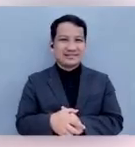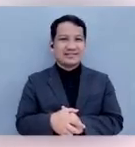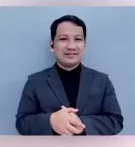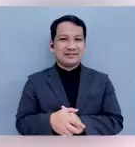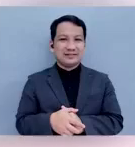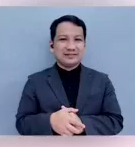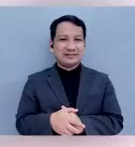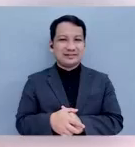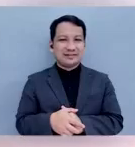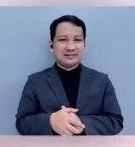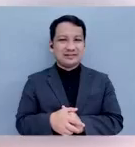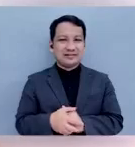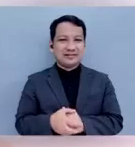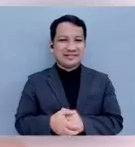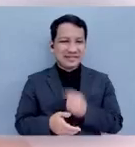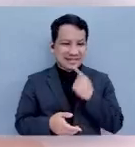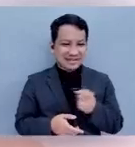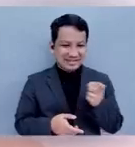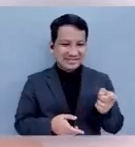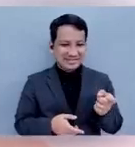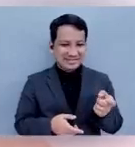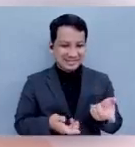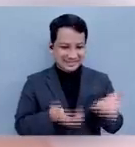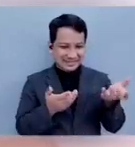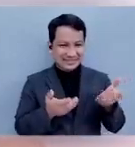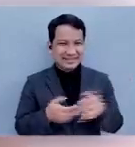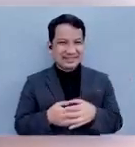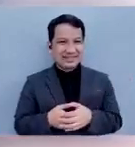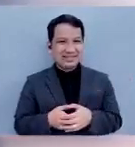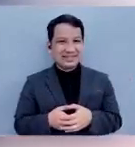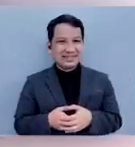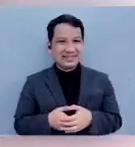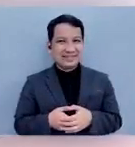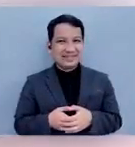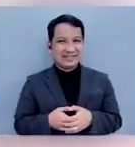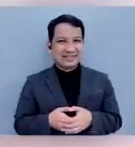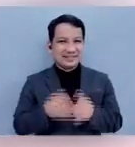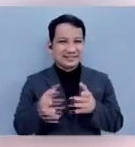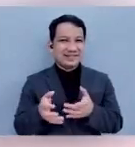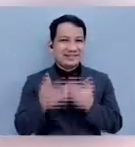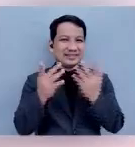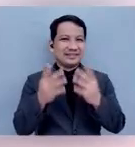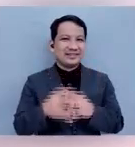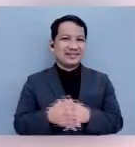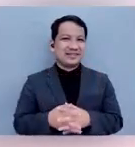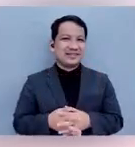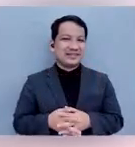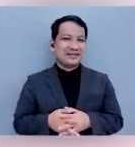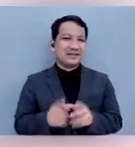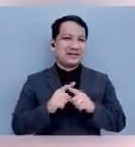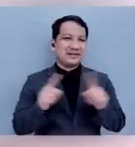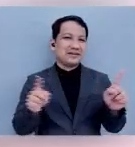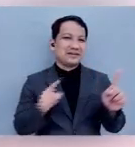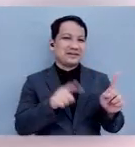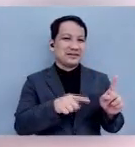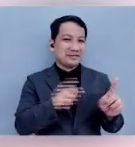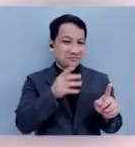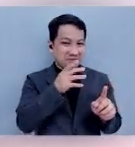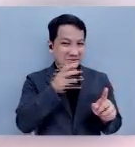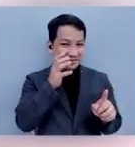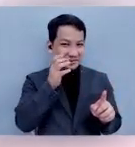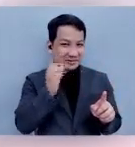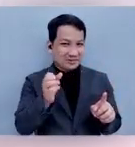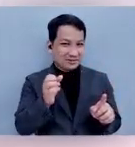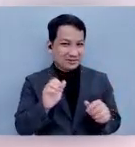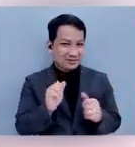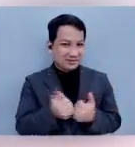May araw ka rin. Matay. Bubulo ka sa impyerno. Iba naman pala si Mommy Chicky. Paano naman